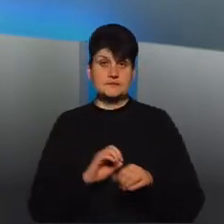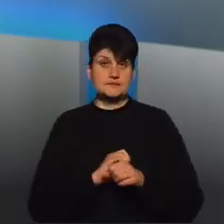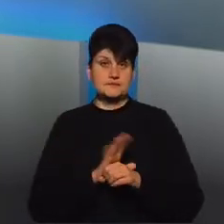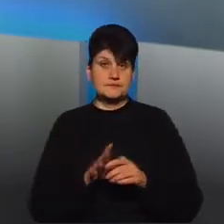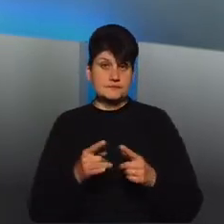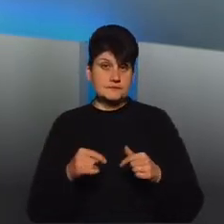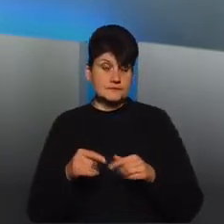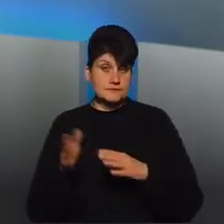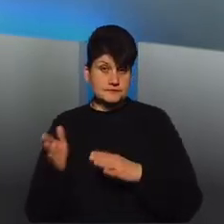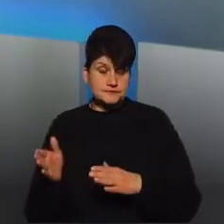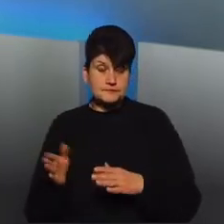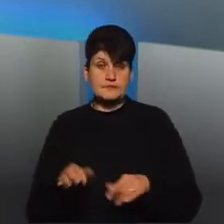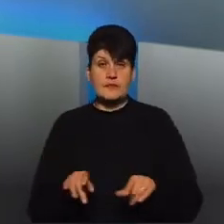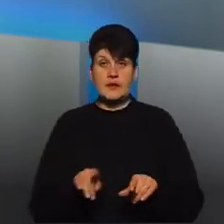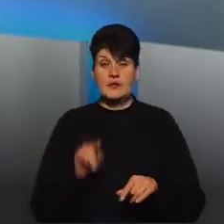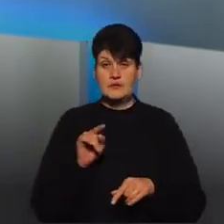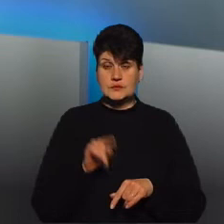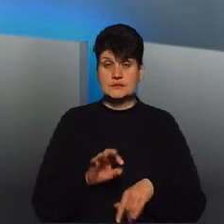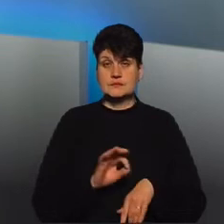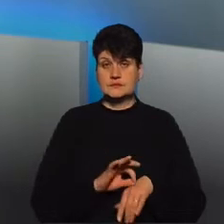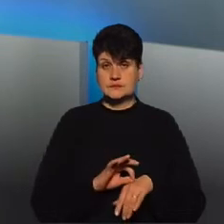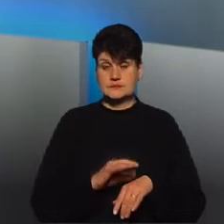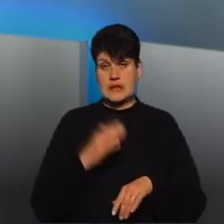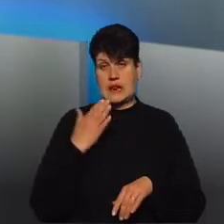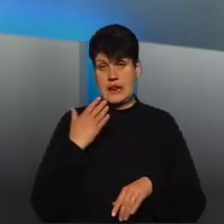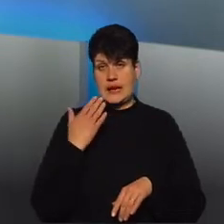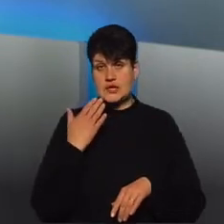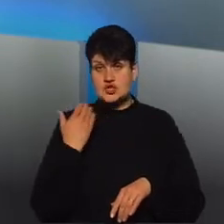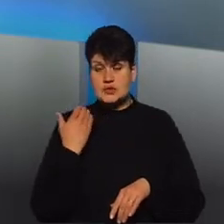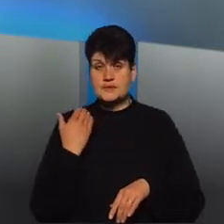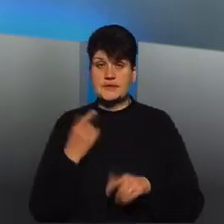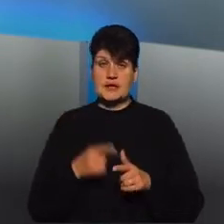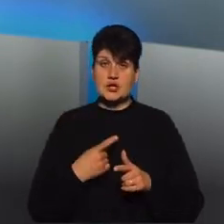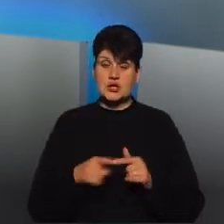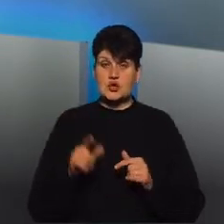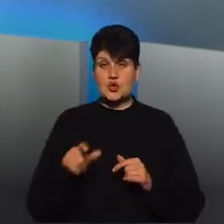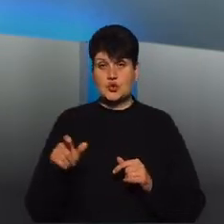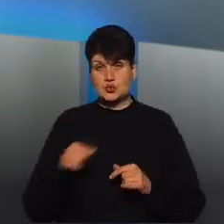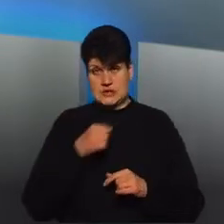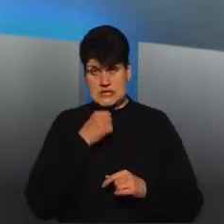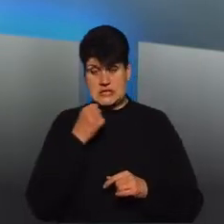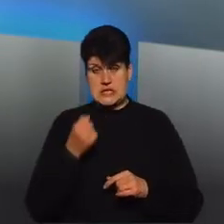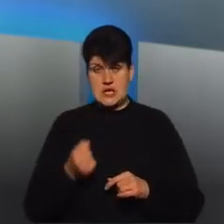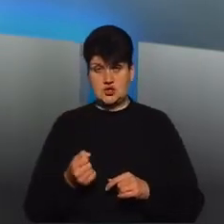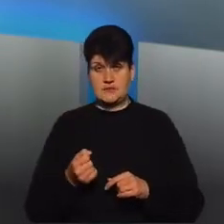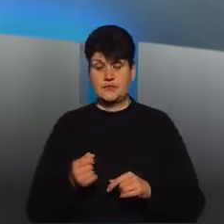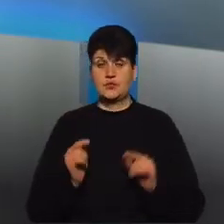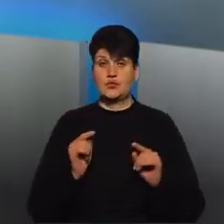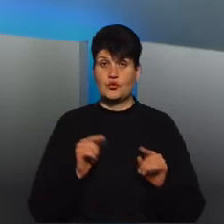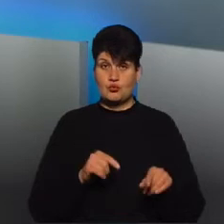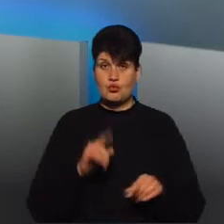коронавірусу вони переносили набагато легше, ніж люди старші. Тому поки